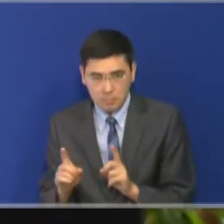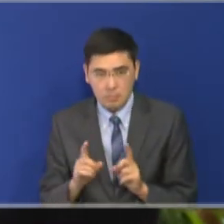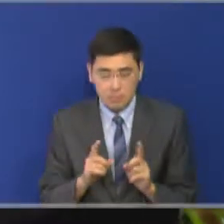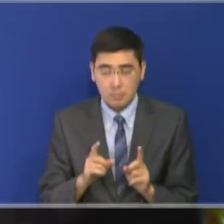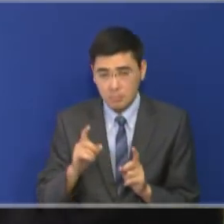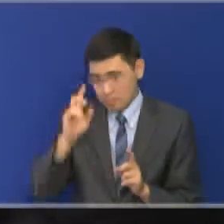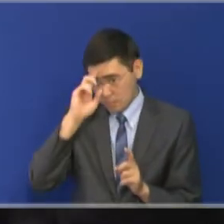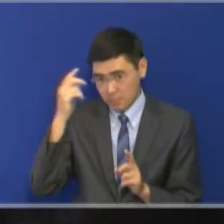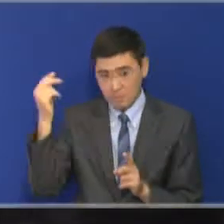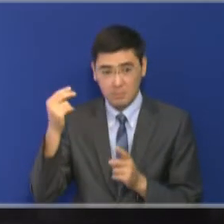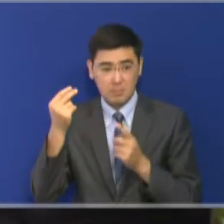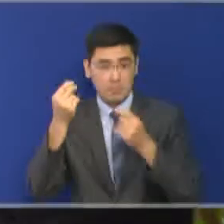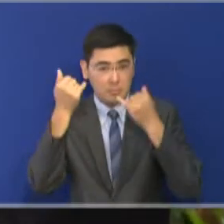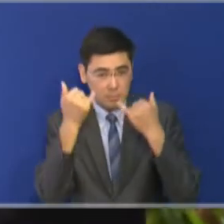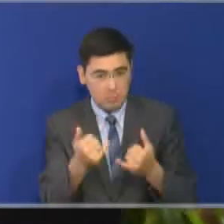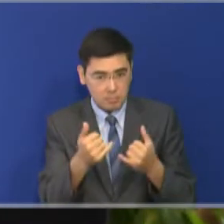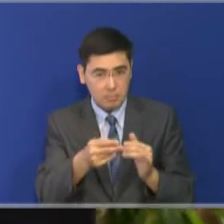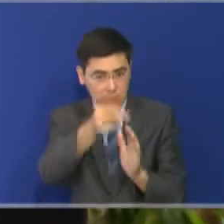салуға